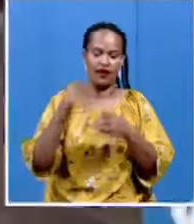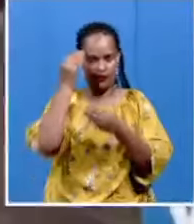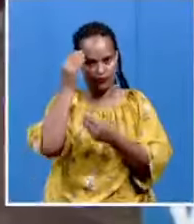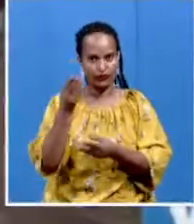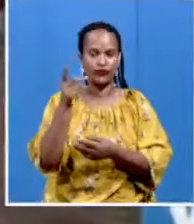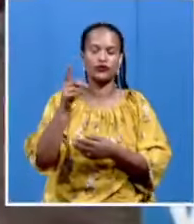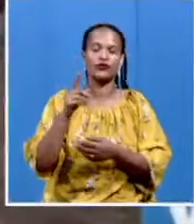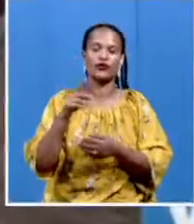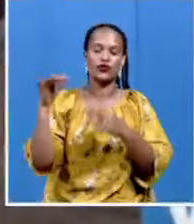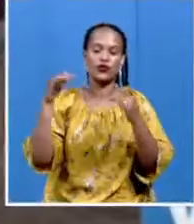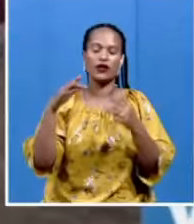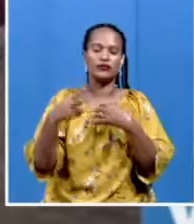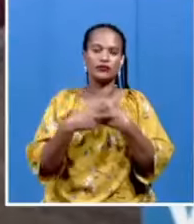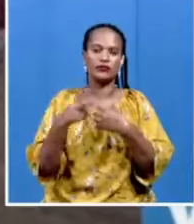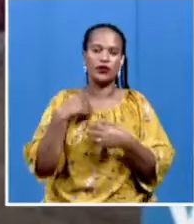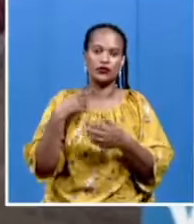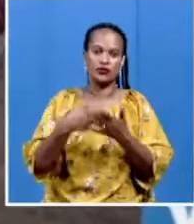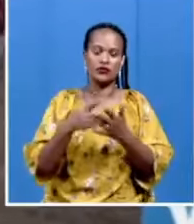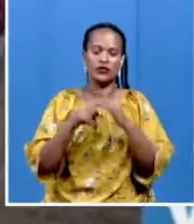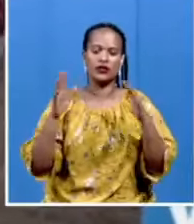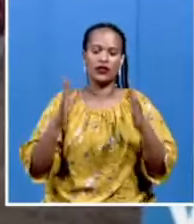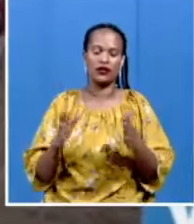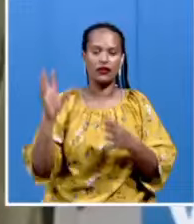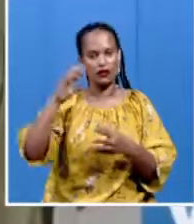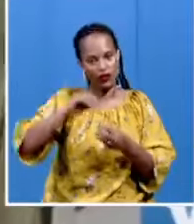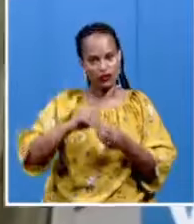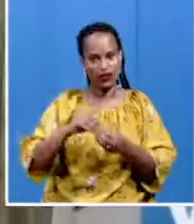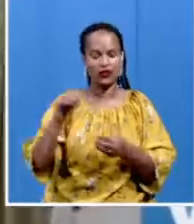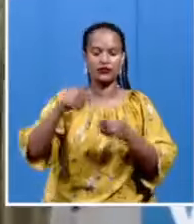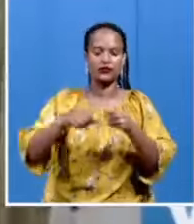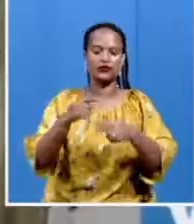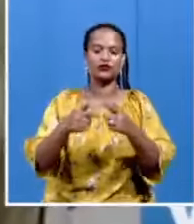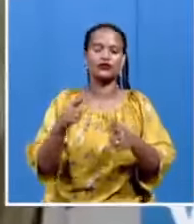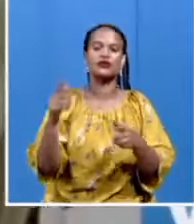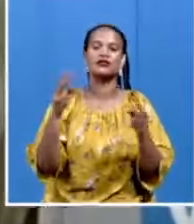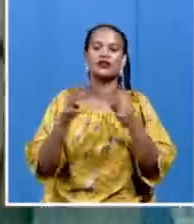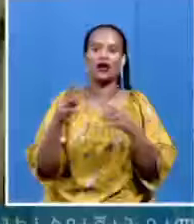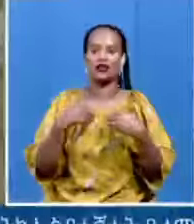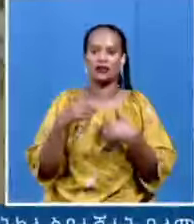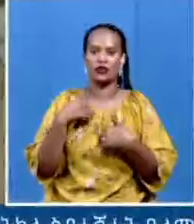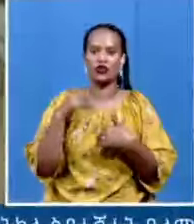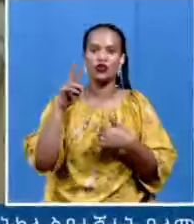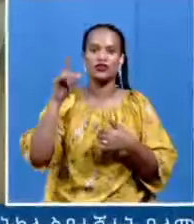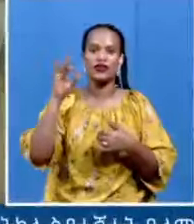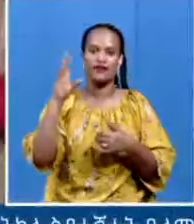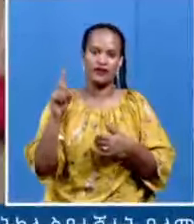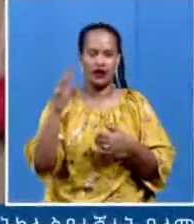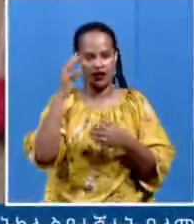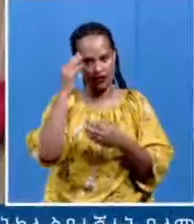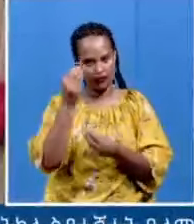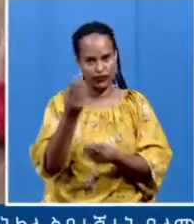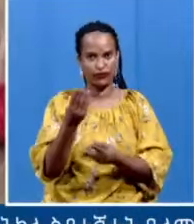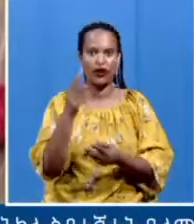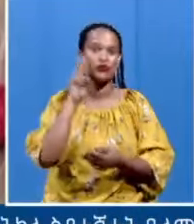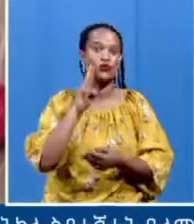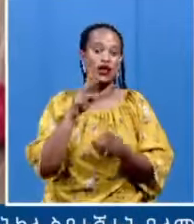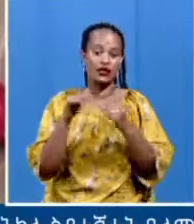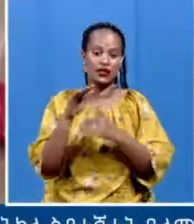እቲ ኩናት ይጋደድ ብምህላው ወሓዚ ስደተኛታት እናውሰኺ ክኸይድ እዩ ዝብል ስጋት ከም ዘለዎ ዩኒሴፍ ኣፍሊጡ። ኣብ ሱዳን